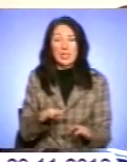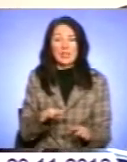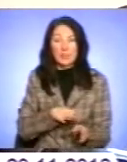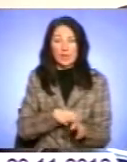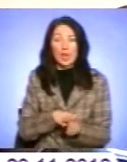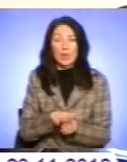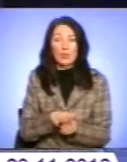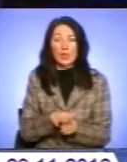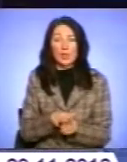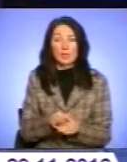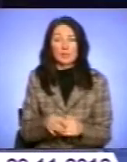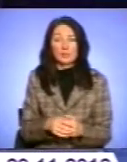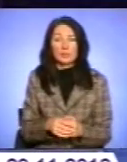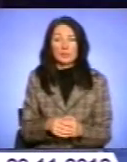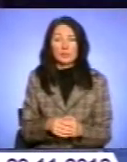зреалізувати.